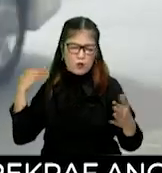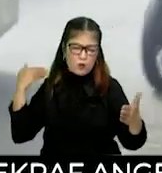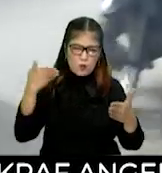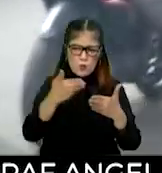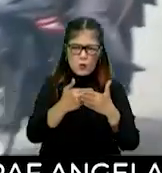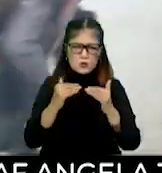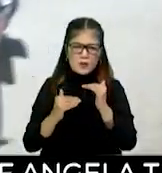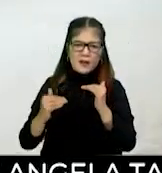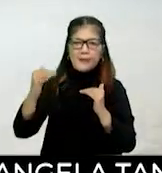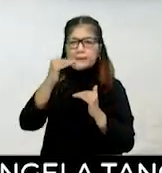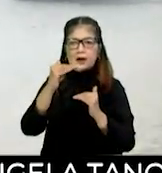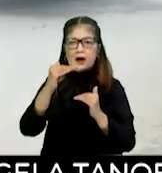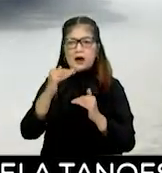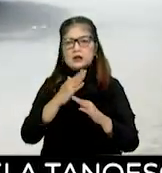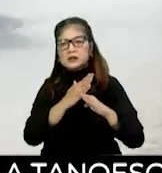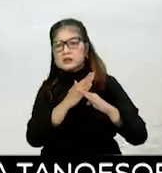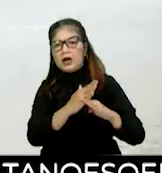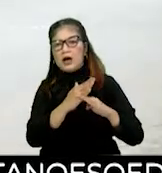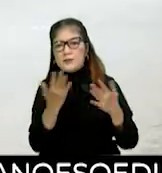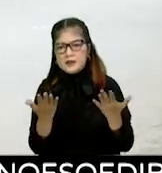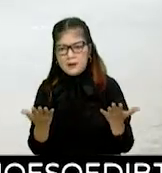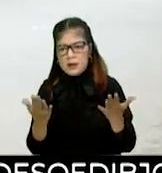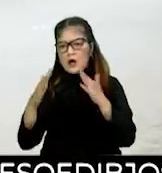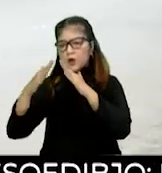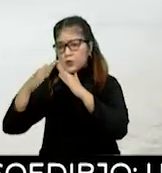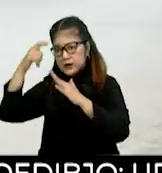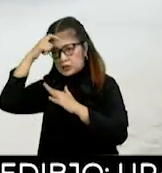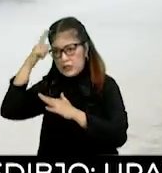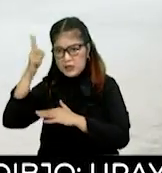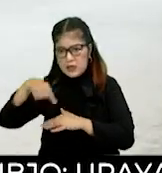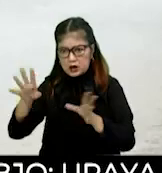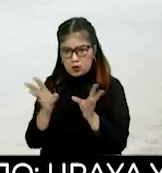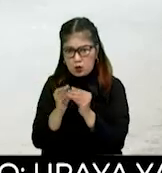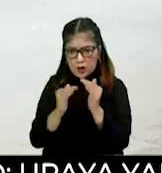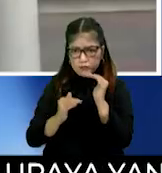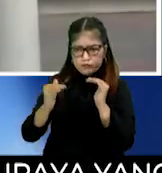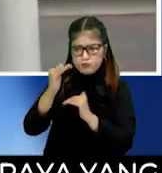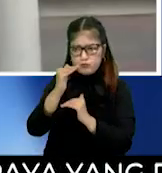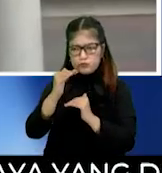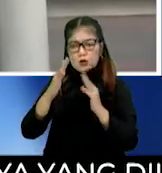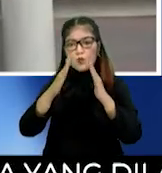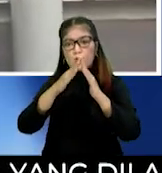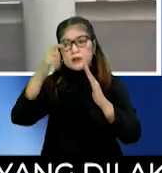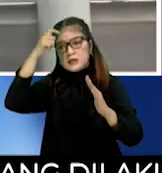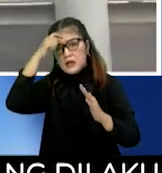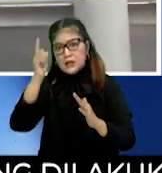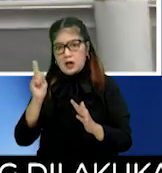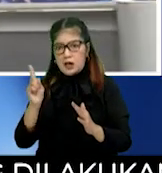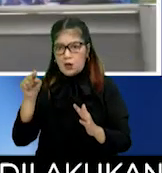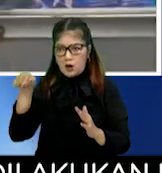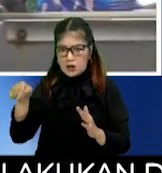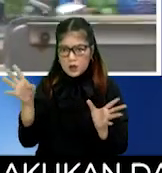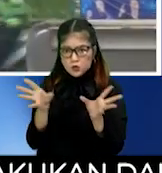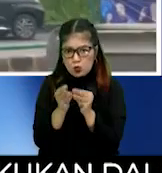yang dilakukan oleh pihak rumah sakit terkait dengan adanya lonjakan ini, maka pihak rumah sakit apabila terjadi eskalasi ataupun